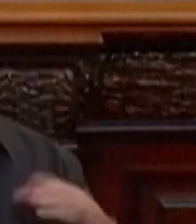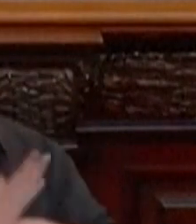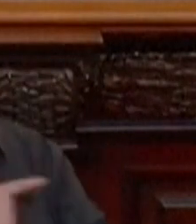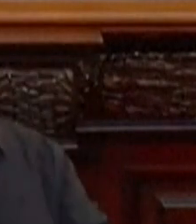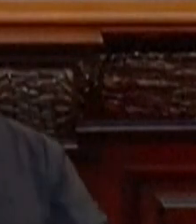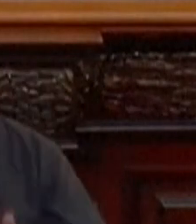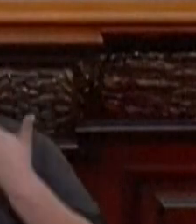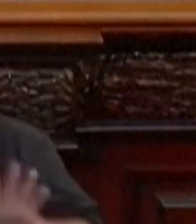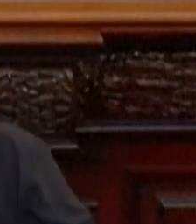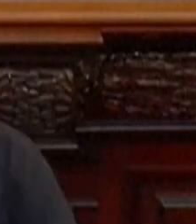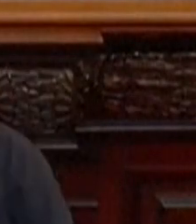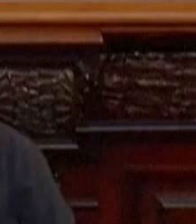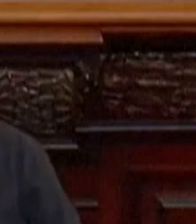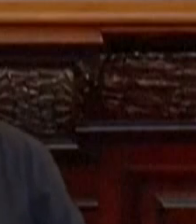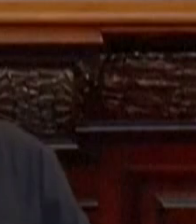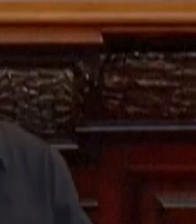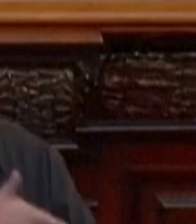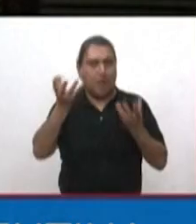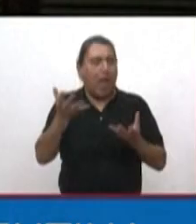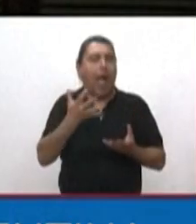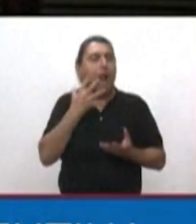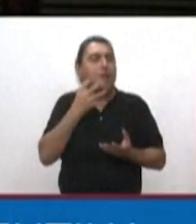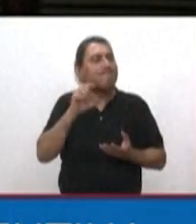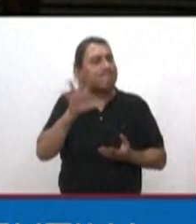na oblast z obljubo, da bo zmanjšal javno porabo.